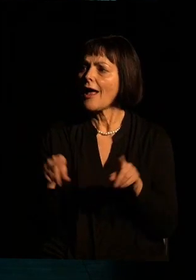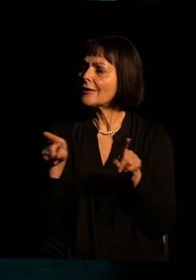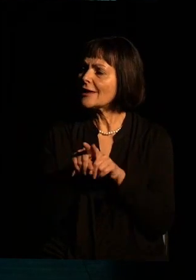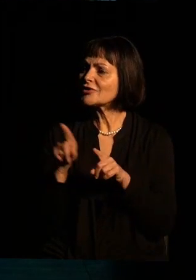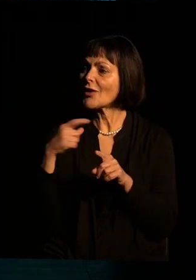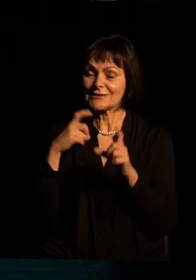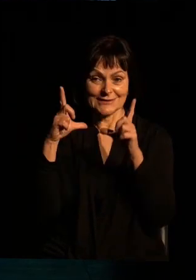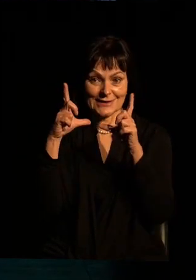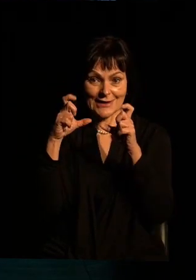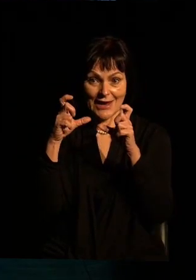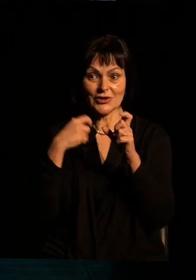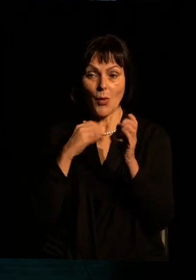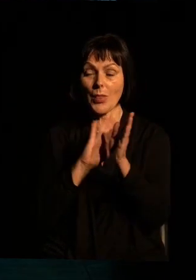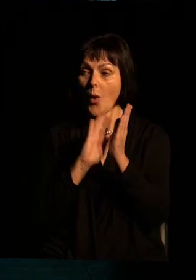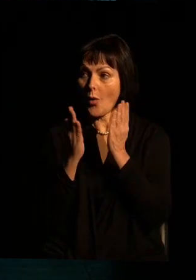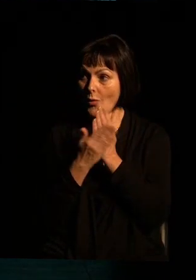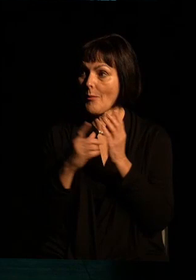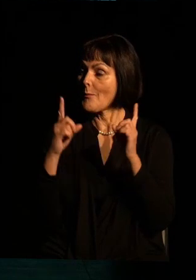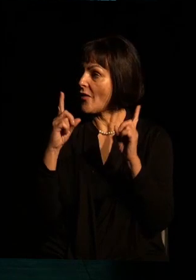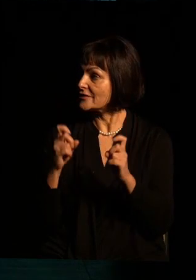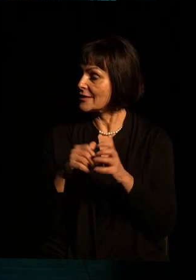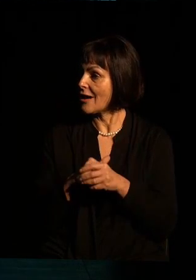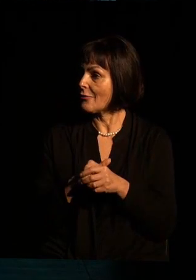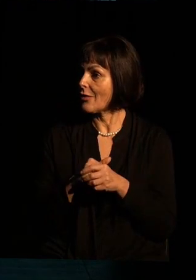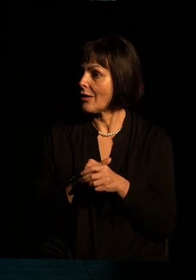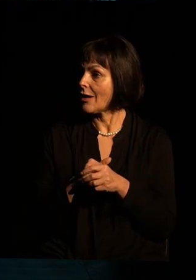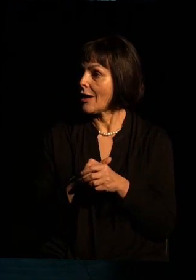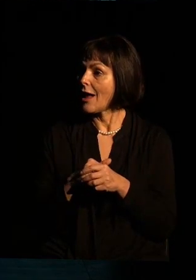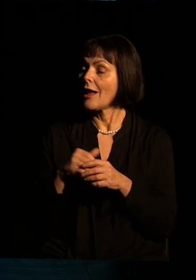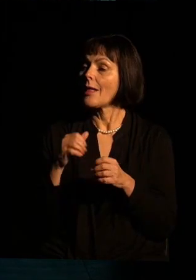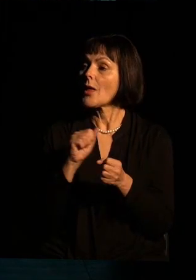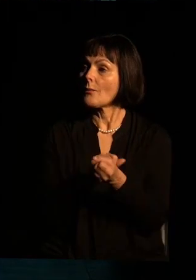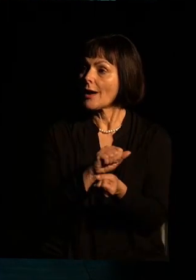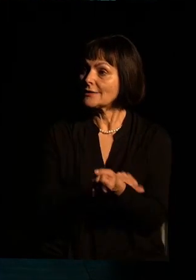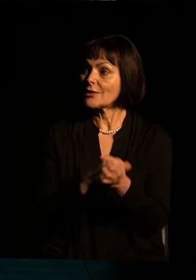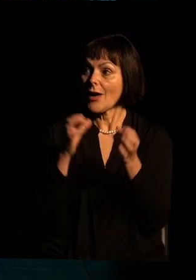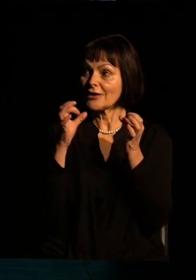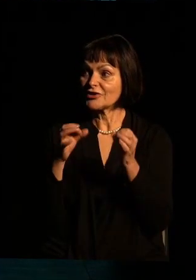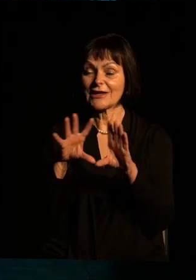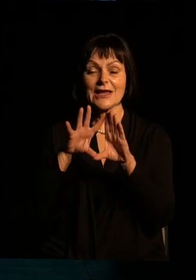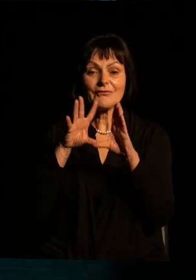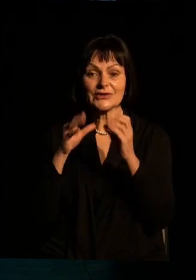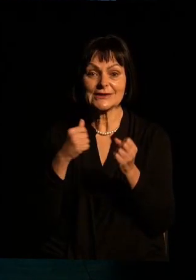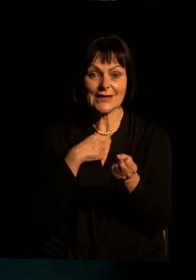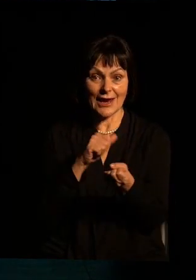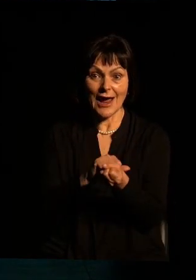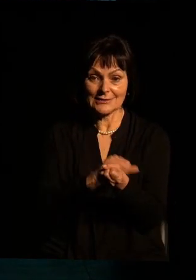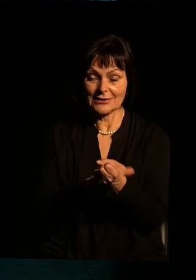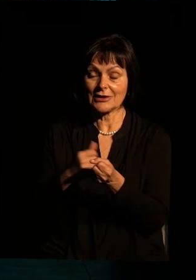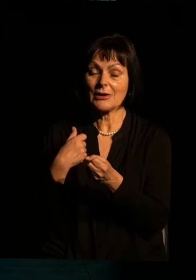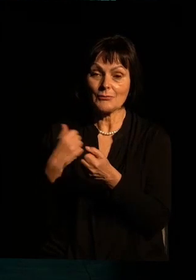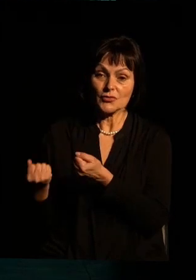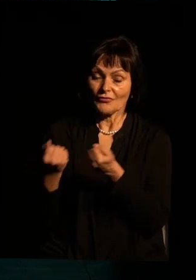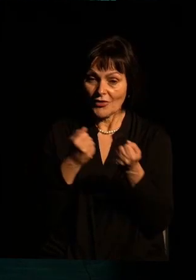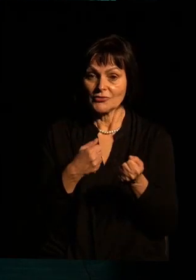także to zdjęcie wtedy również okładkowe powstało do magazynu. Dzisiaj te wszystkie te magazyny przywiozłem, one